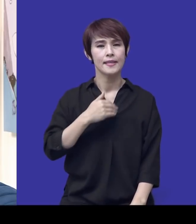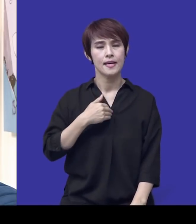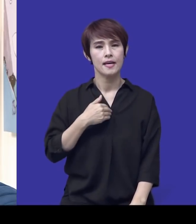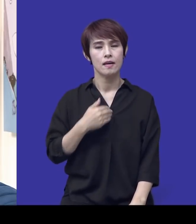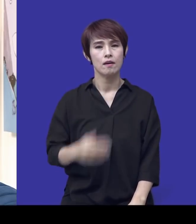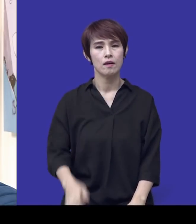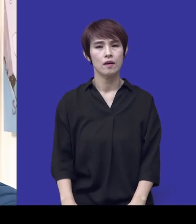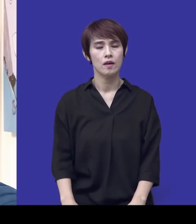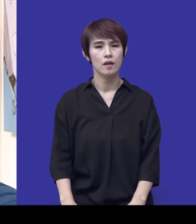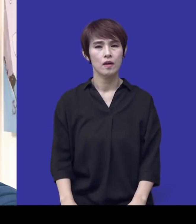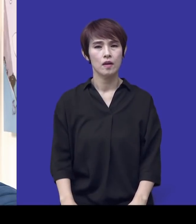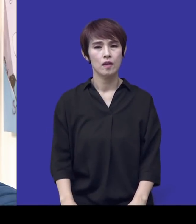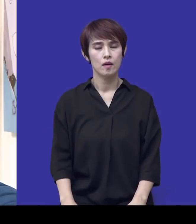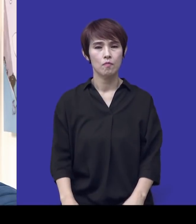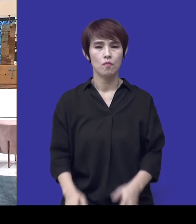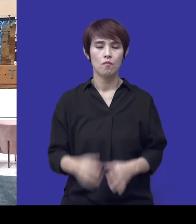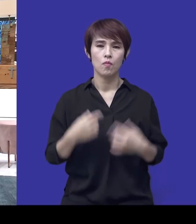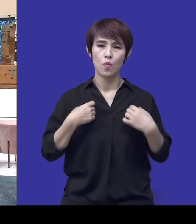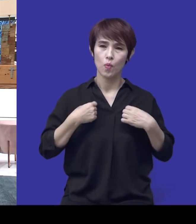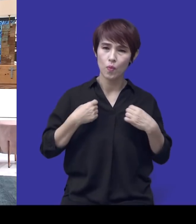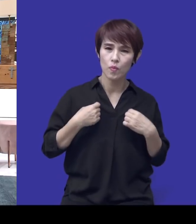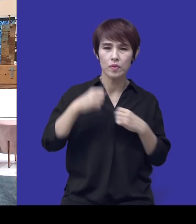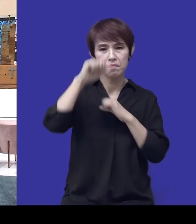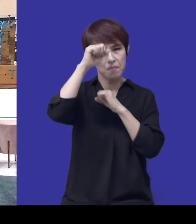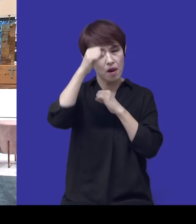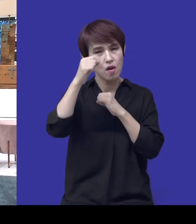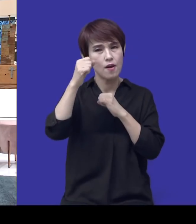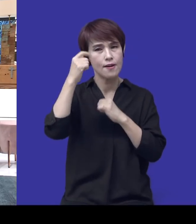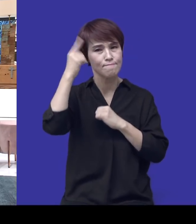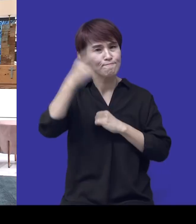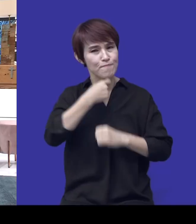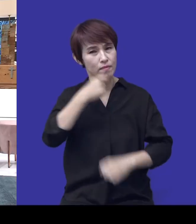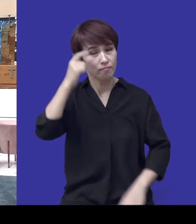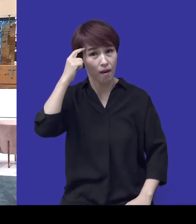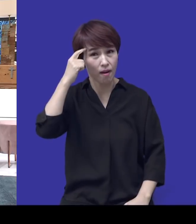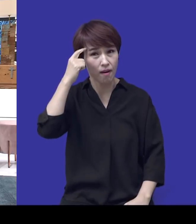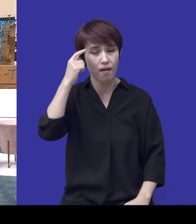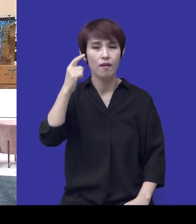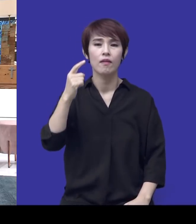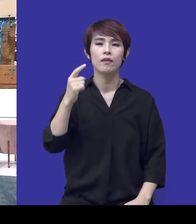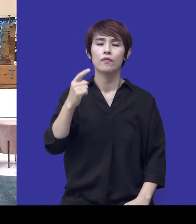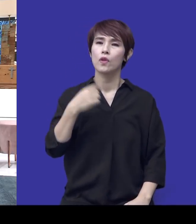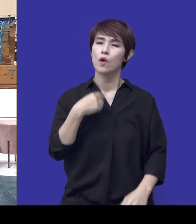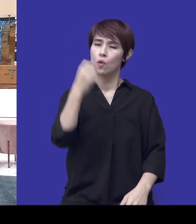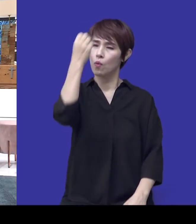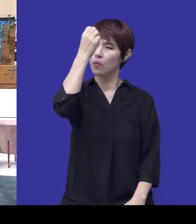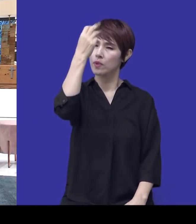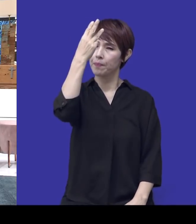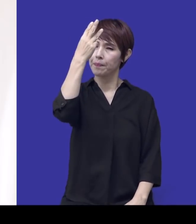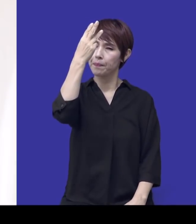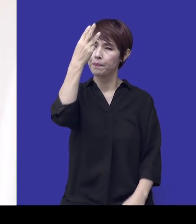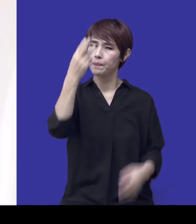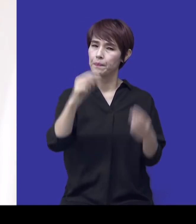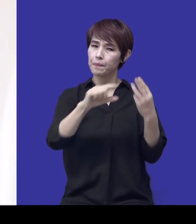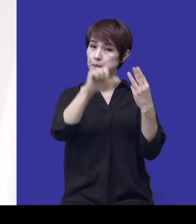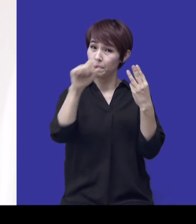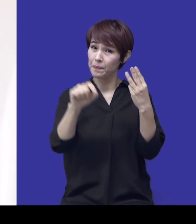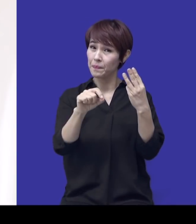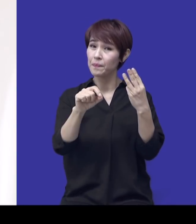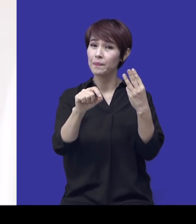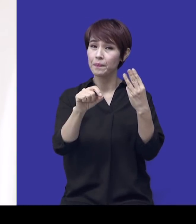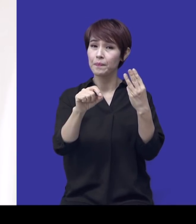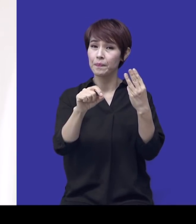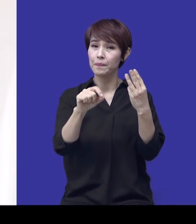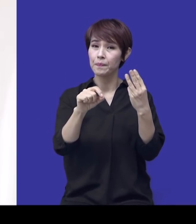해야겠다고 마음먹은 딱 계기가 있었는데요. 네네. 그날도 도서관에서 공부를 하고 있었는데 고3 3월이었어요. 네. 공부를 하고